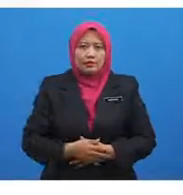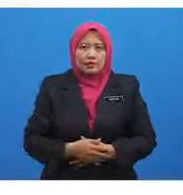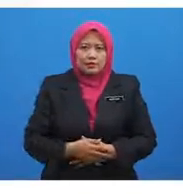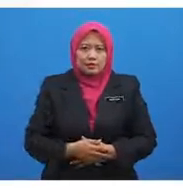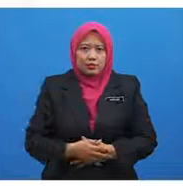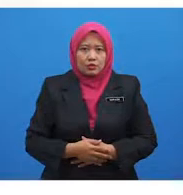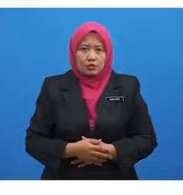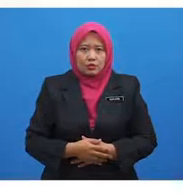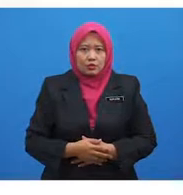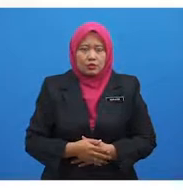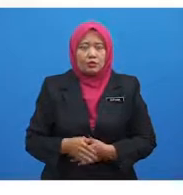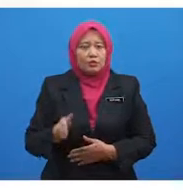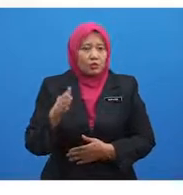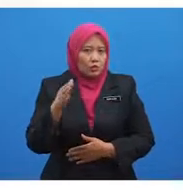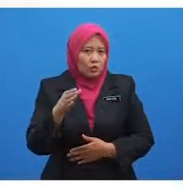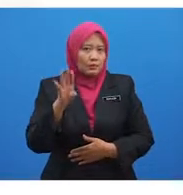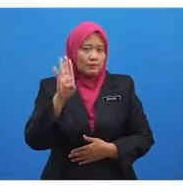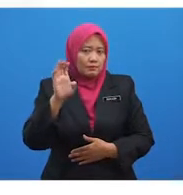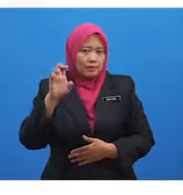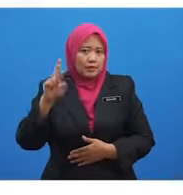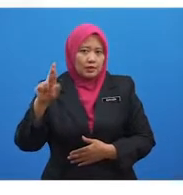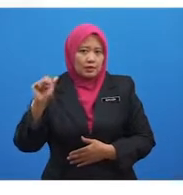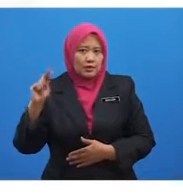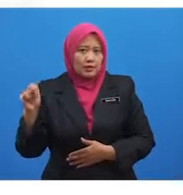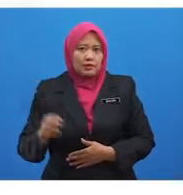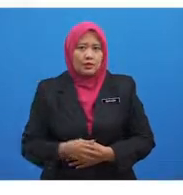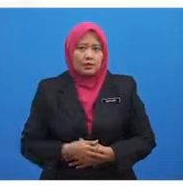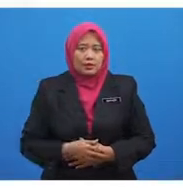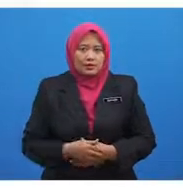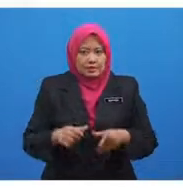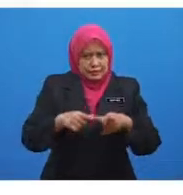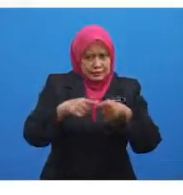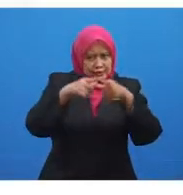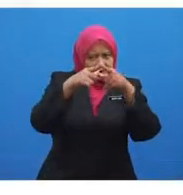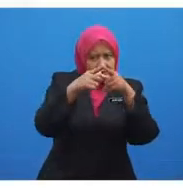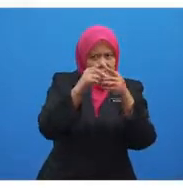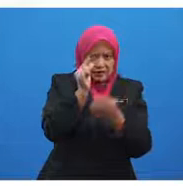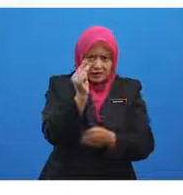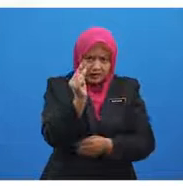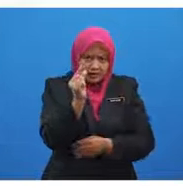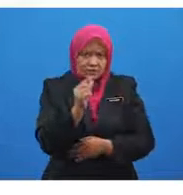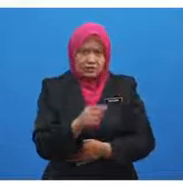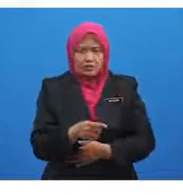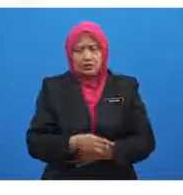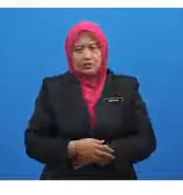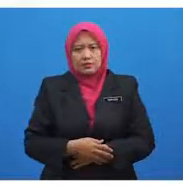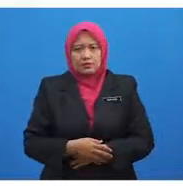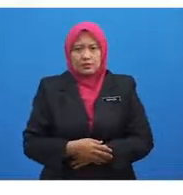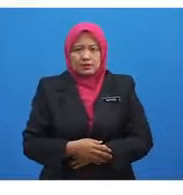galang-galangnya ular berang. Kasau kecil putri